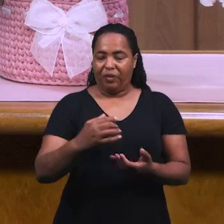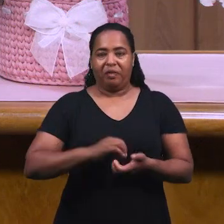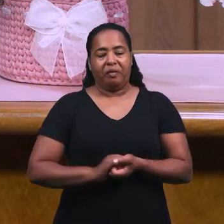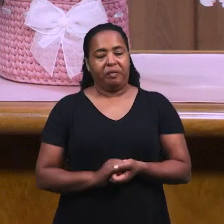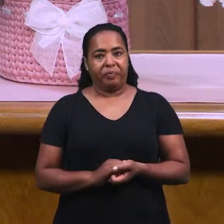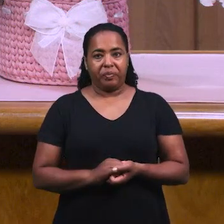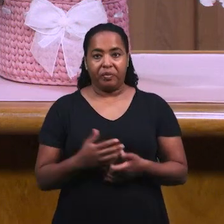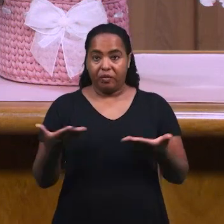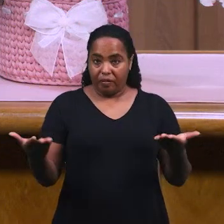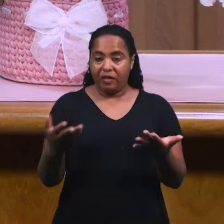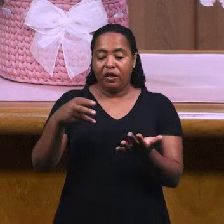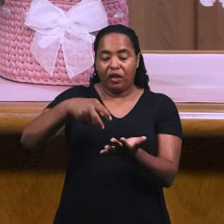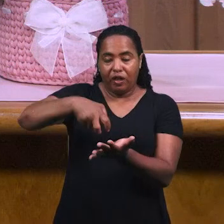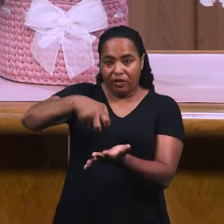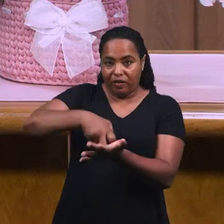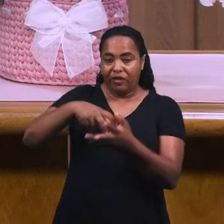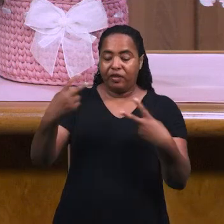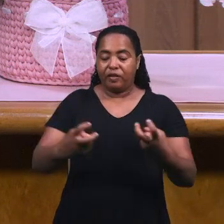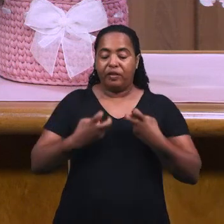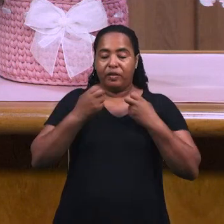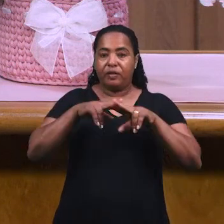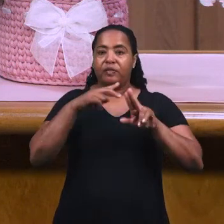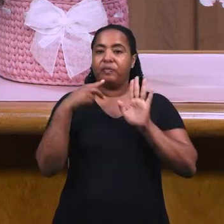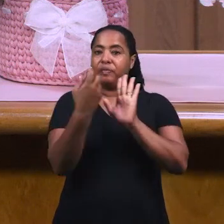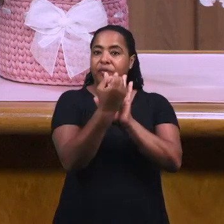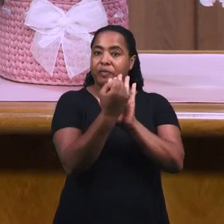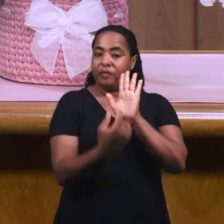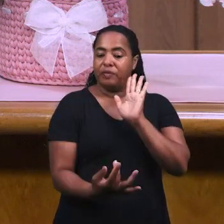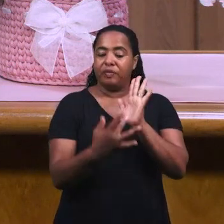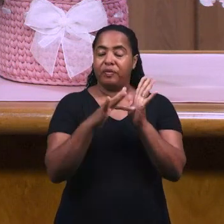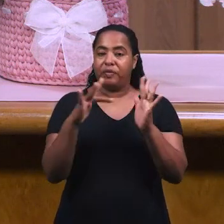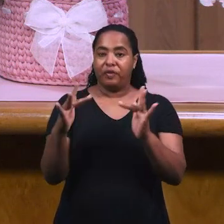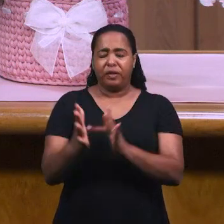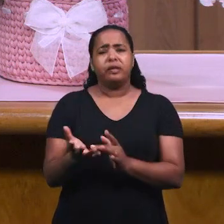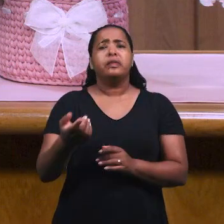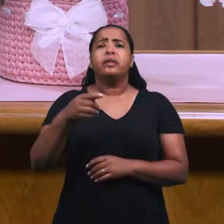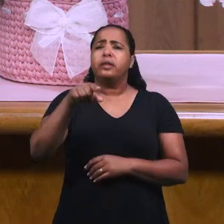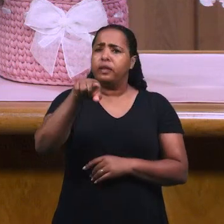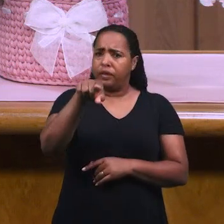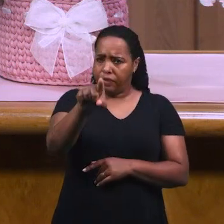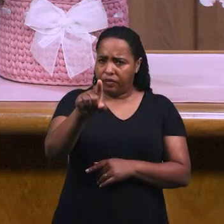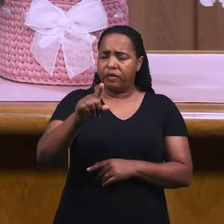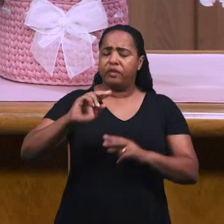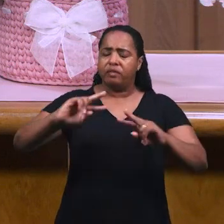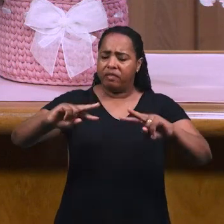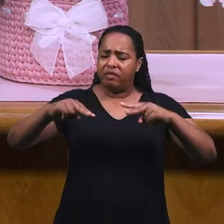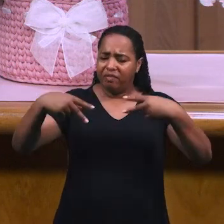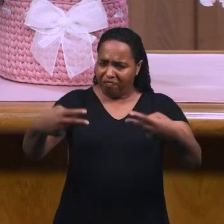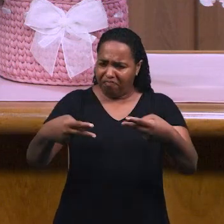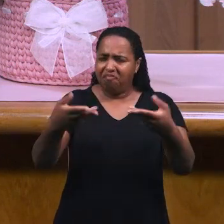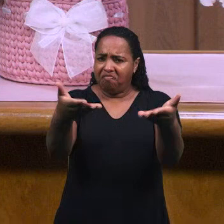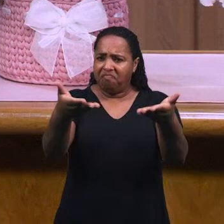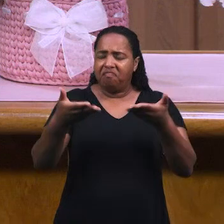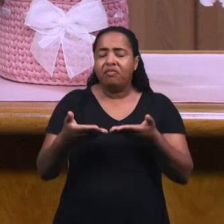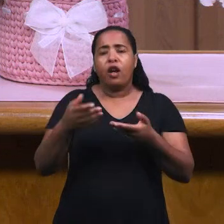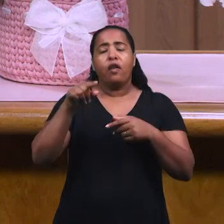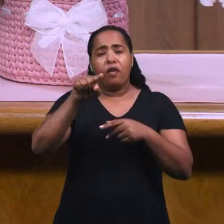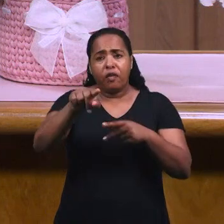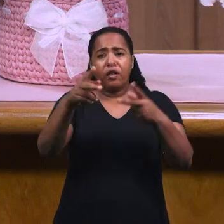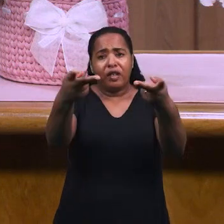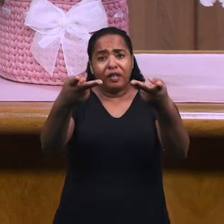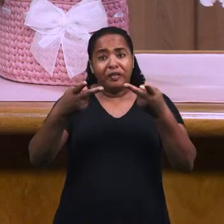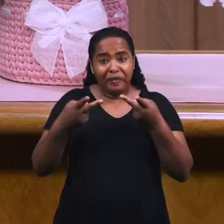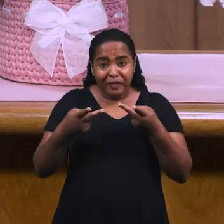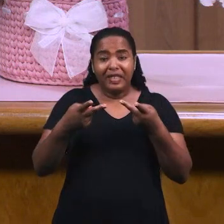le faire à genoux, en priant par le sang de Jésus. Vous qui nous visitez, si